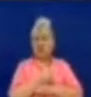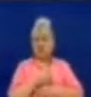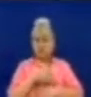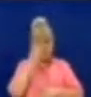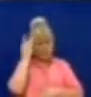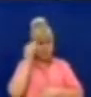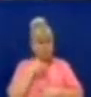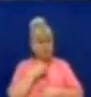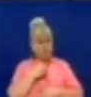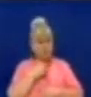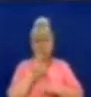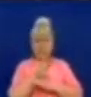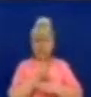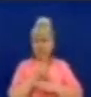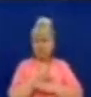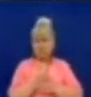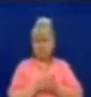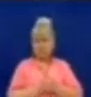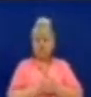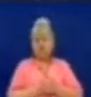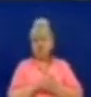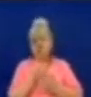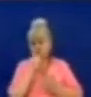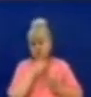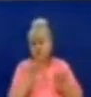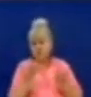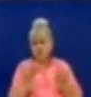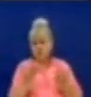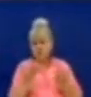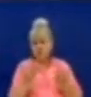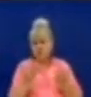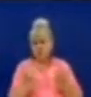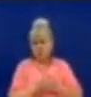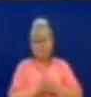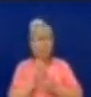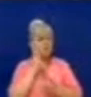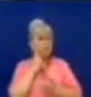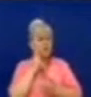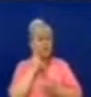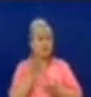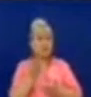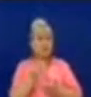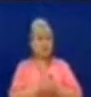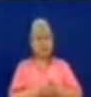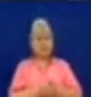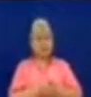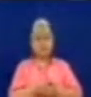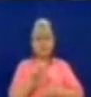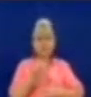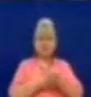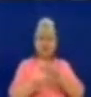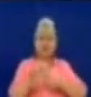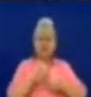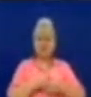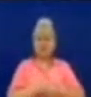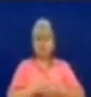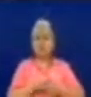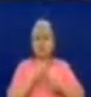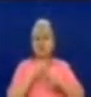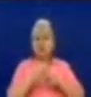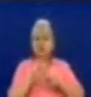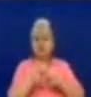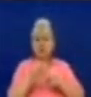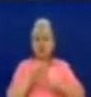si shtet është që në çfarë mënyrë dhe në çfarë mas sistemi bankar edhe bankat komerciale po e kreditojnë ekonominë e vendit. Ky do duhet të